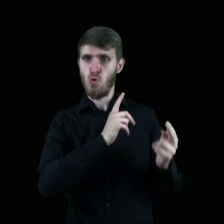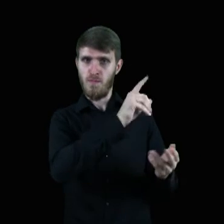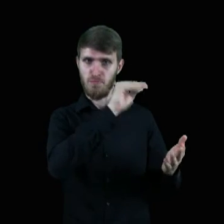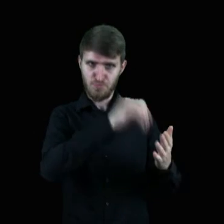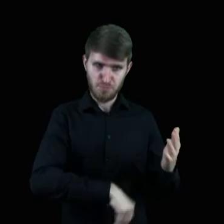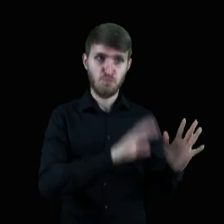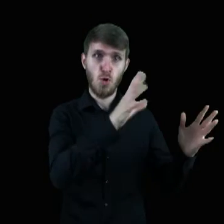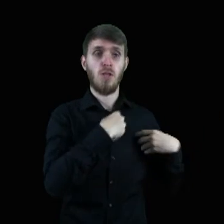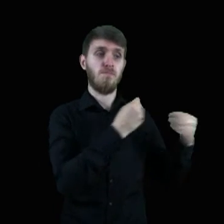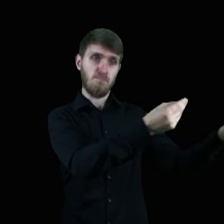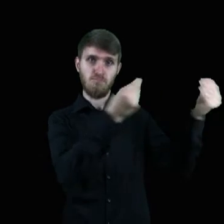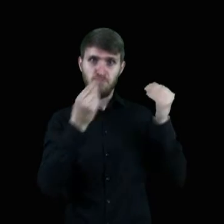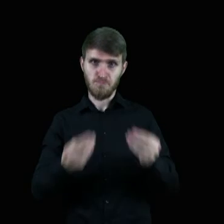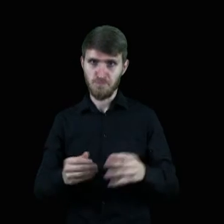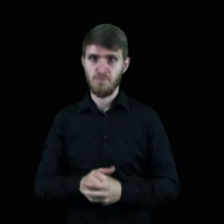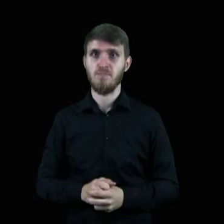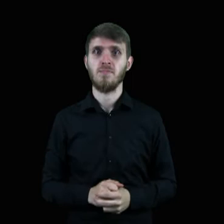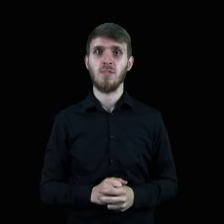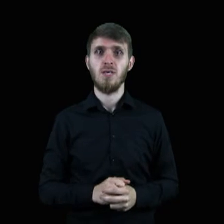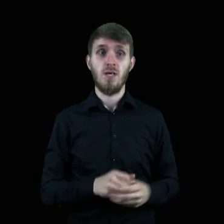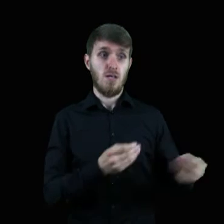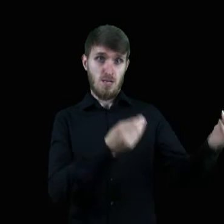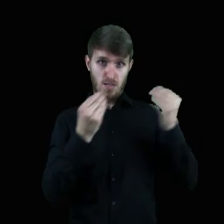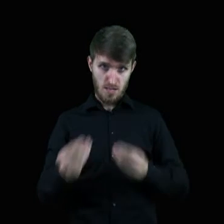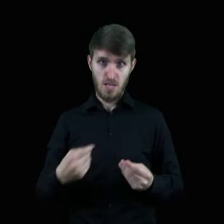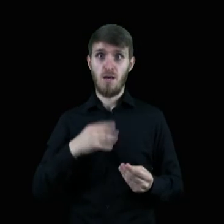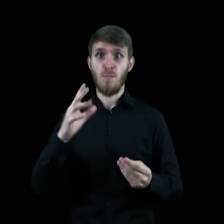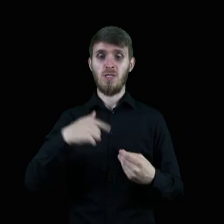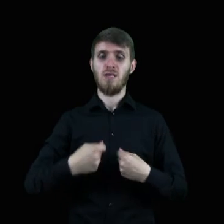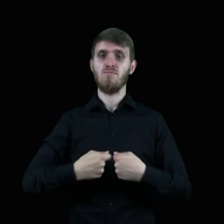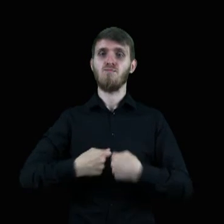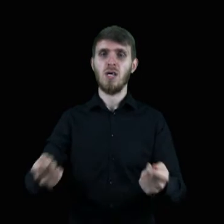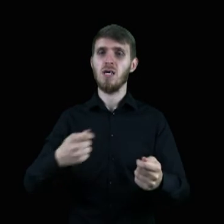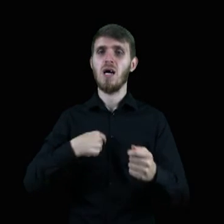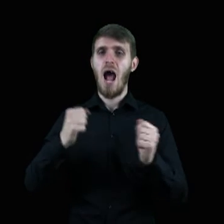postaci prostokąta, powiedzmy sobie na zielono.